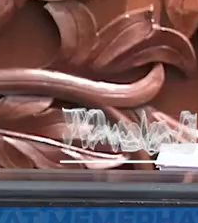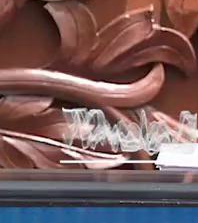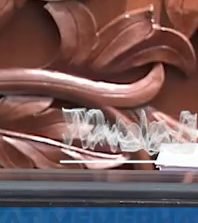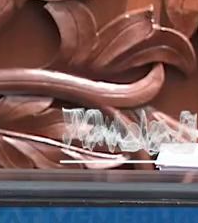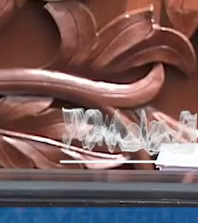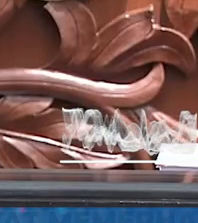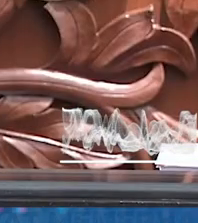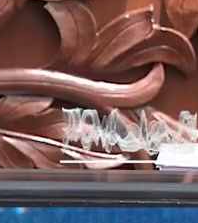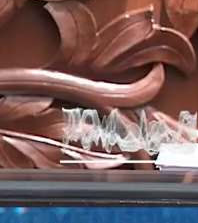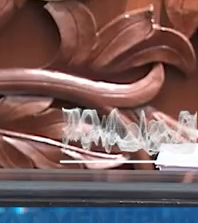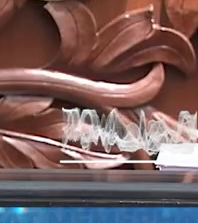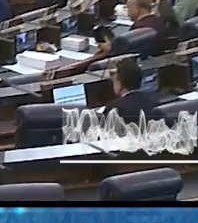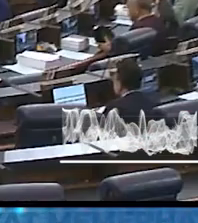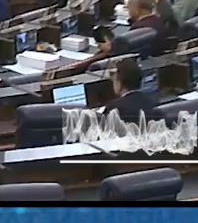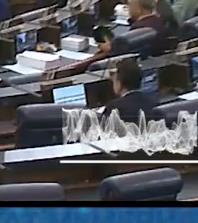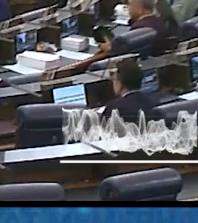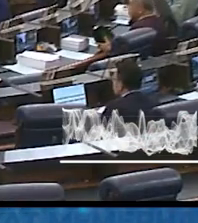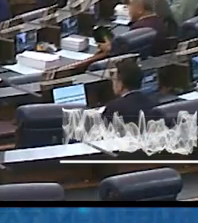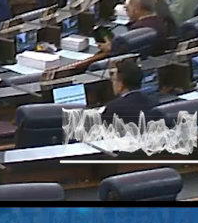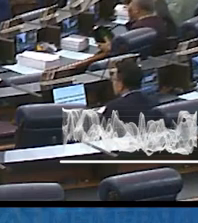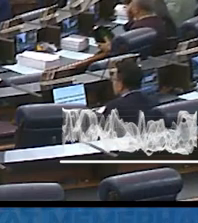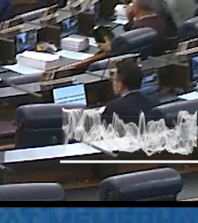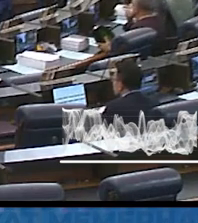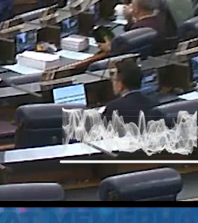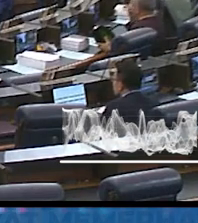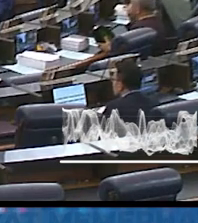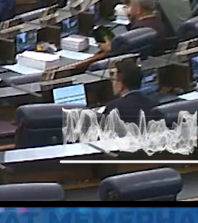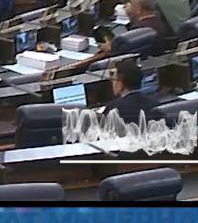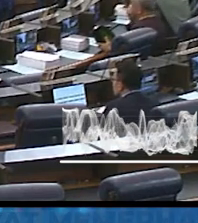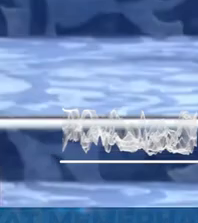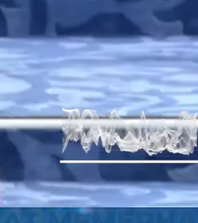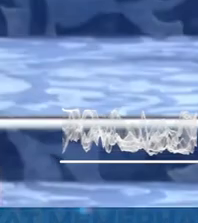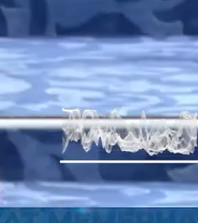kasih rakan saya dari Macang. Dalam satu perhimpunan awam,